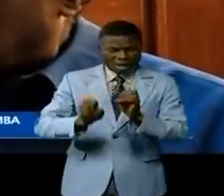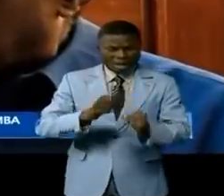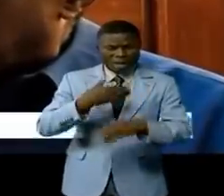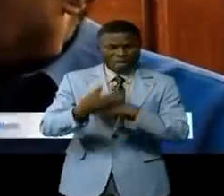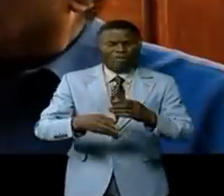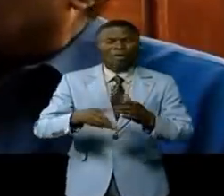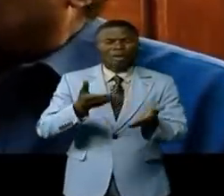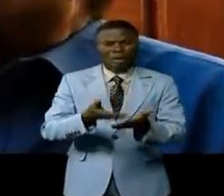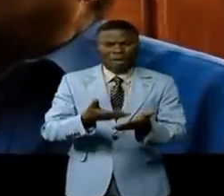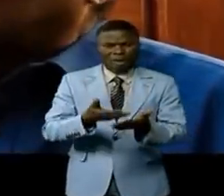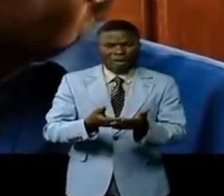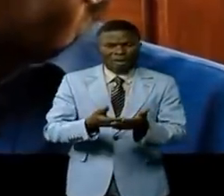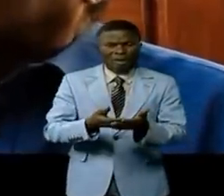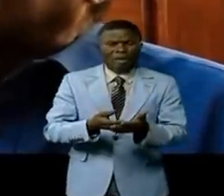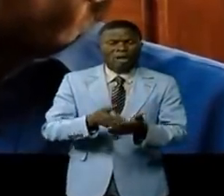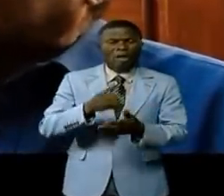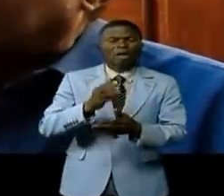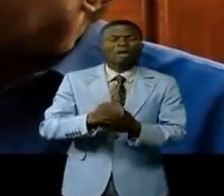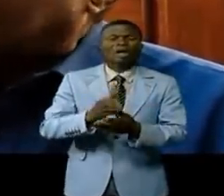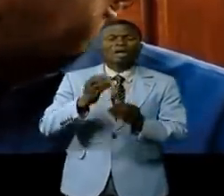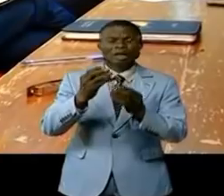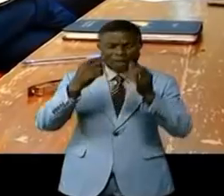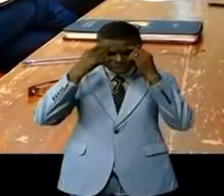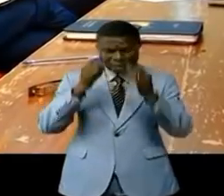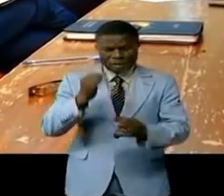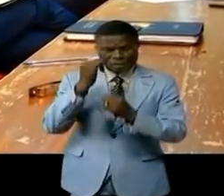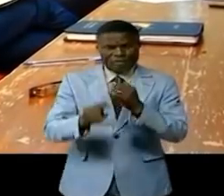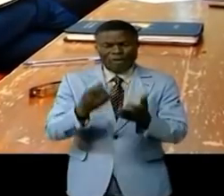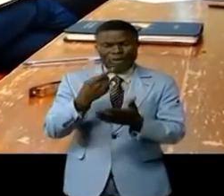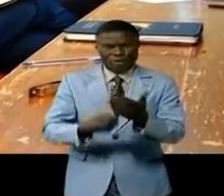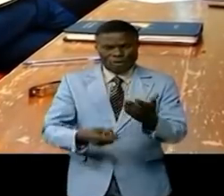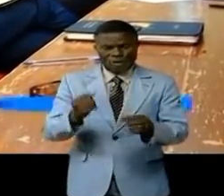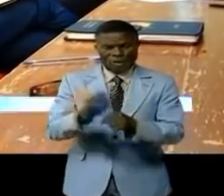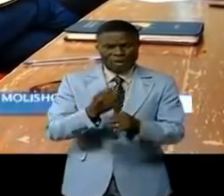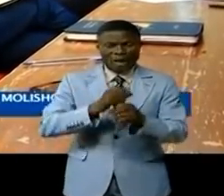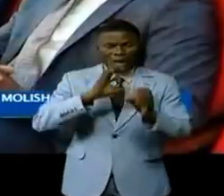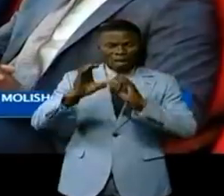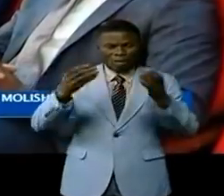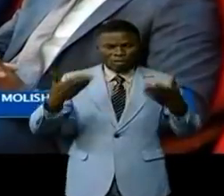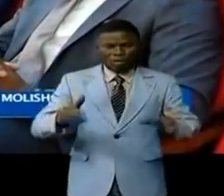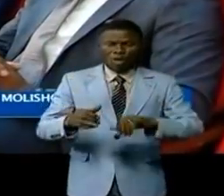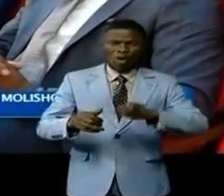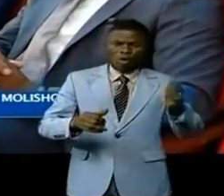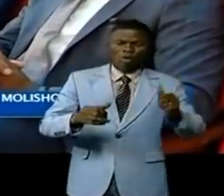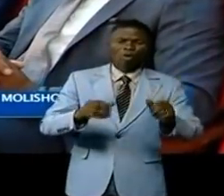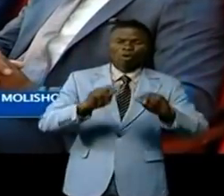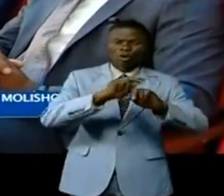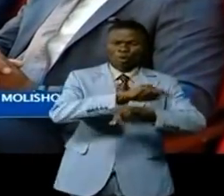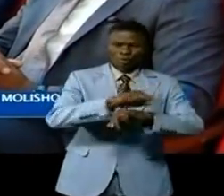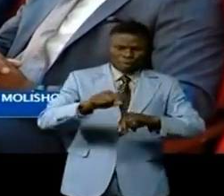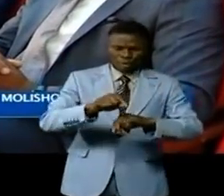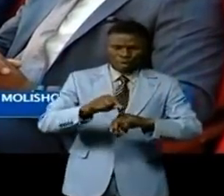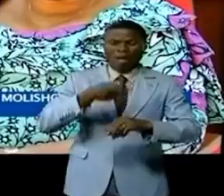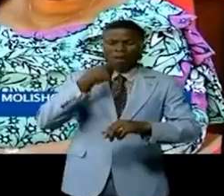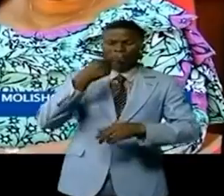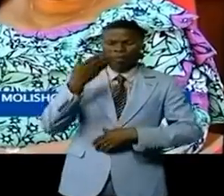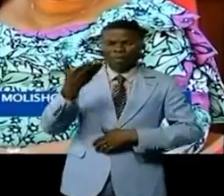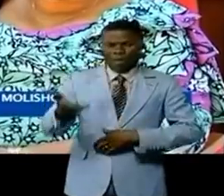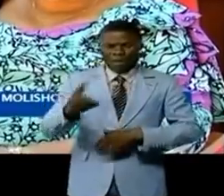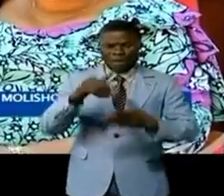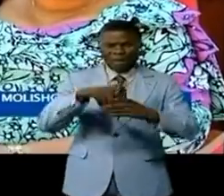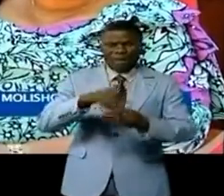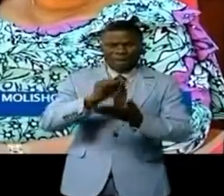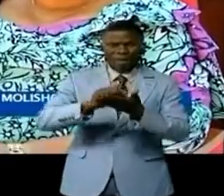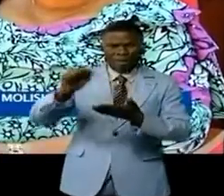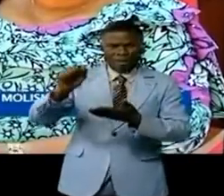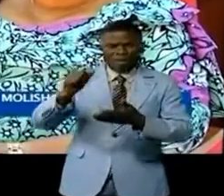faire et quelles leçons on pourra tirer. Après les services de communication, d'autres services vont également prendre la parole dans ces séminaires pour le